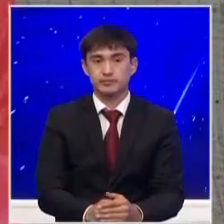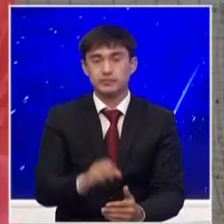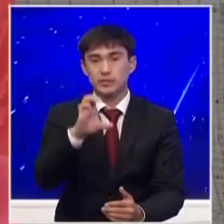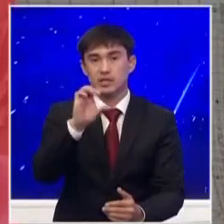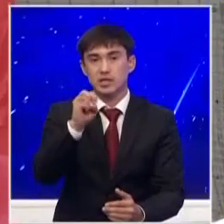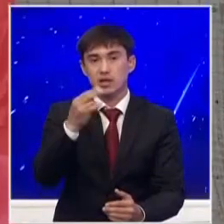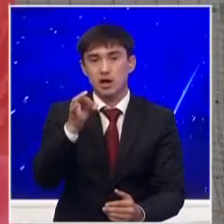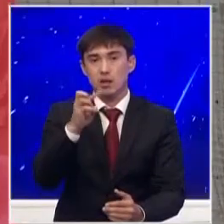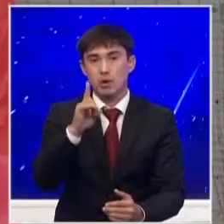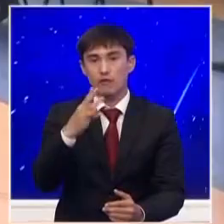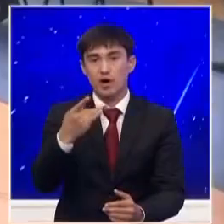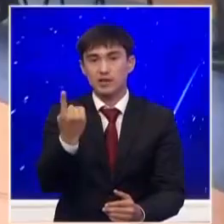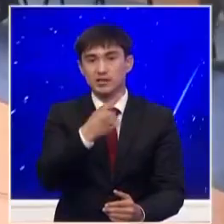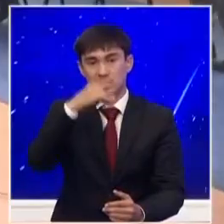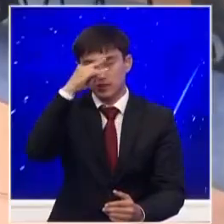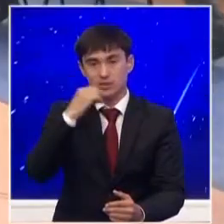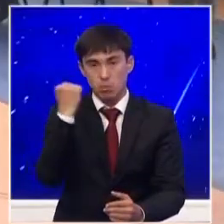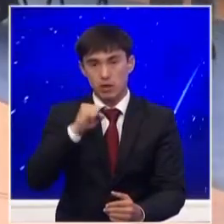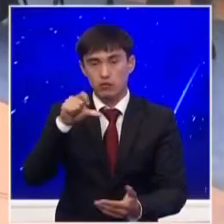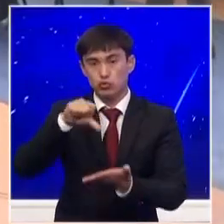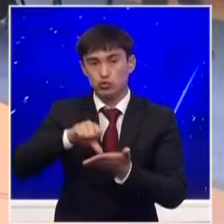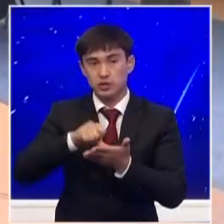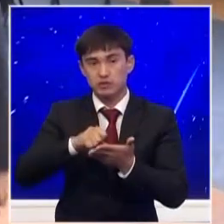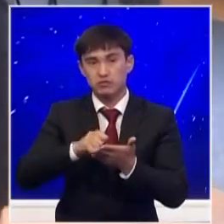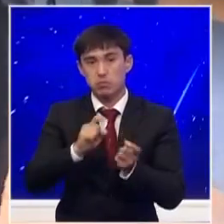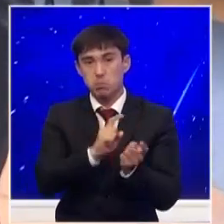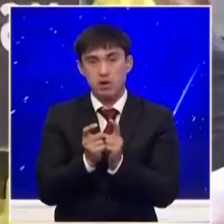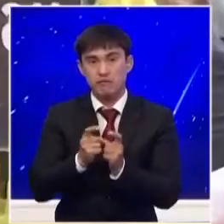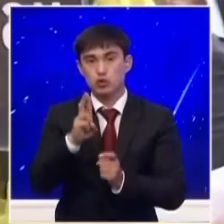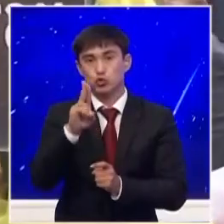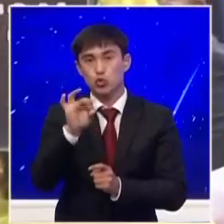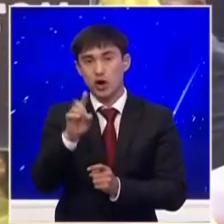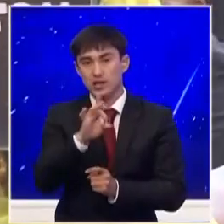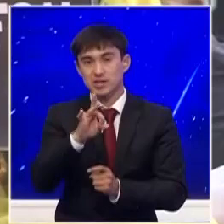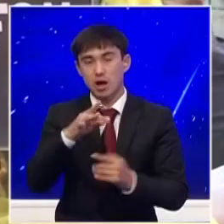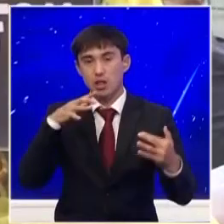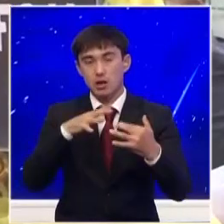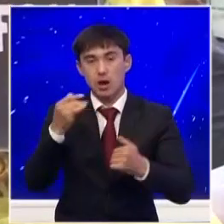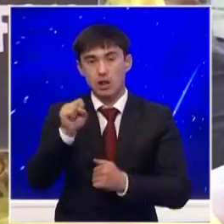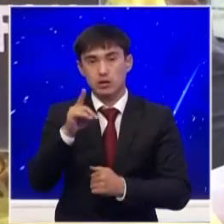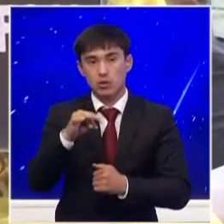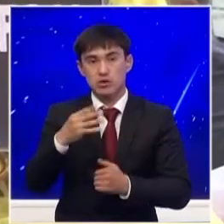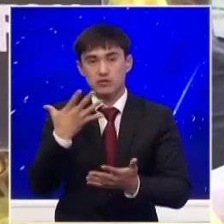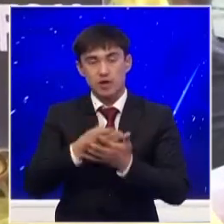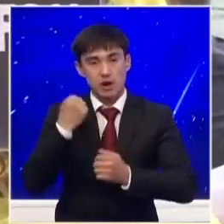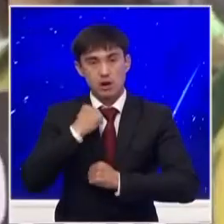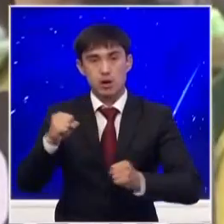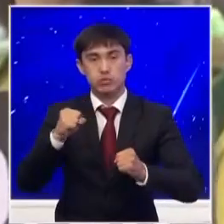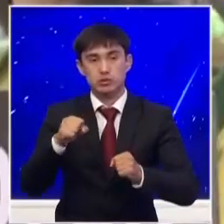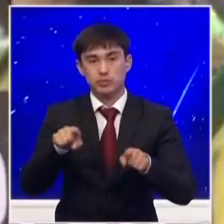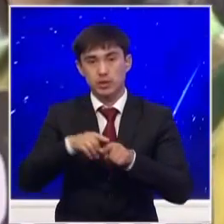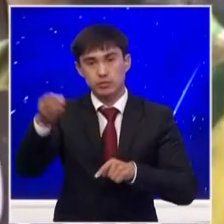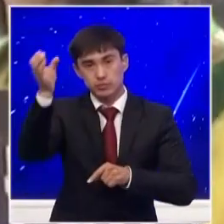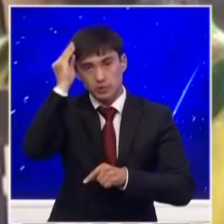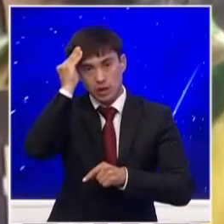Сатай Аккабакулы – один из казахских батыров, участвовавших в борьбе с джунгарскими завоевателями. Своей храбростью и необычайным